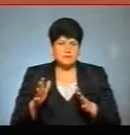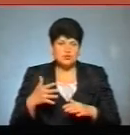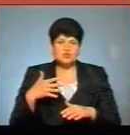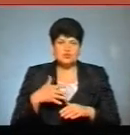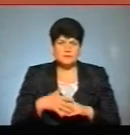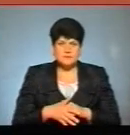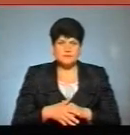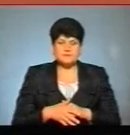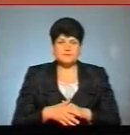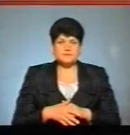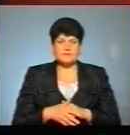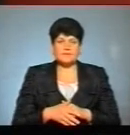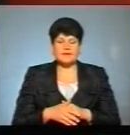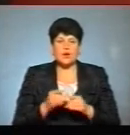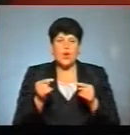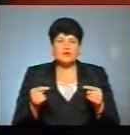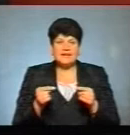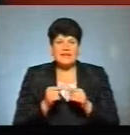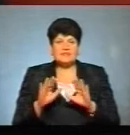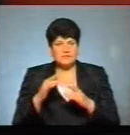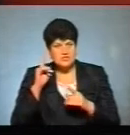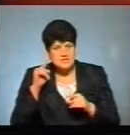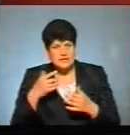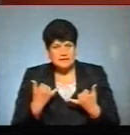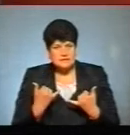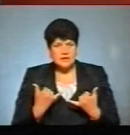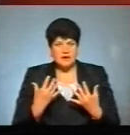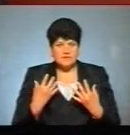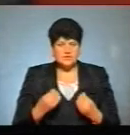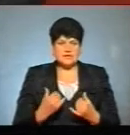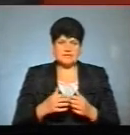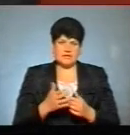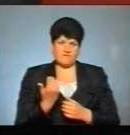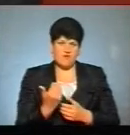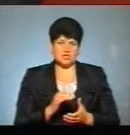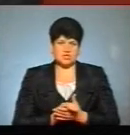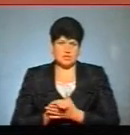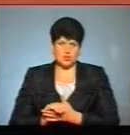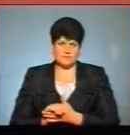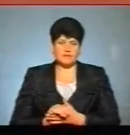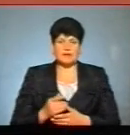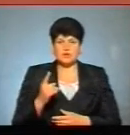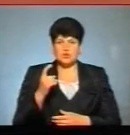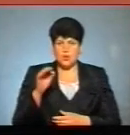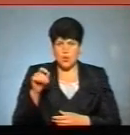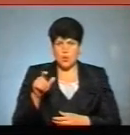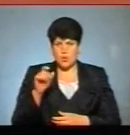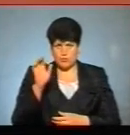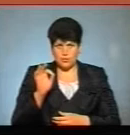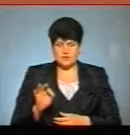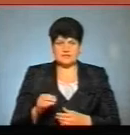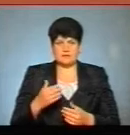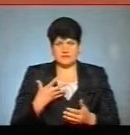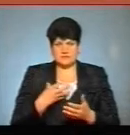Розумієте? Ніхто ж не міг спрогнозувати. Власне, випадки вам відомі вже зараз, можливо, серед ваших знайомих друзів? Ми 100% деякі кав'ярні свої